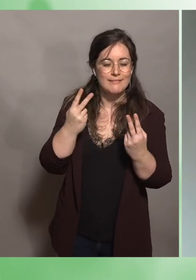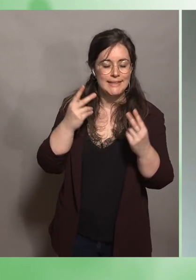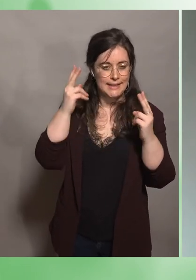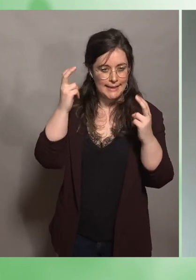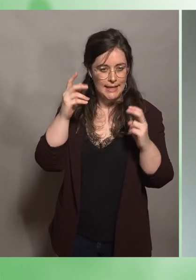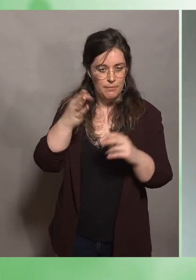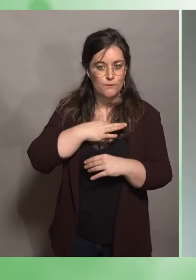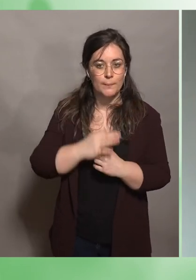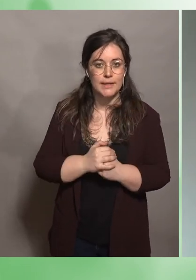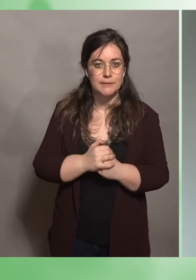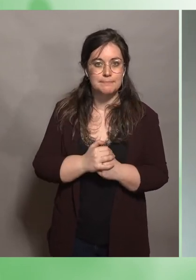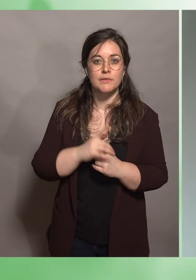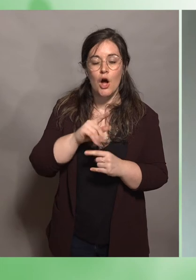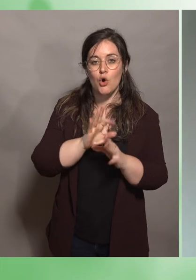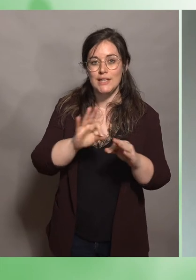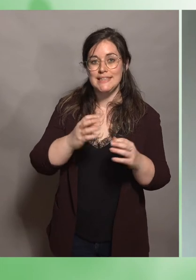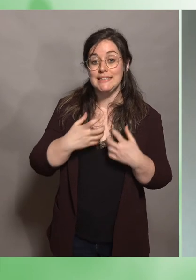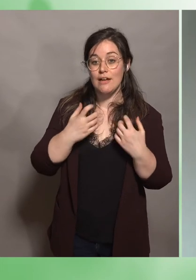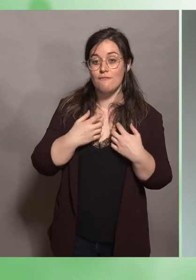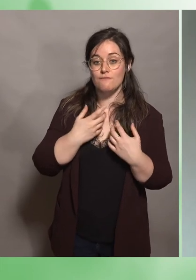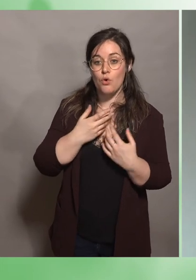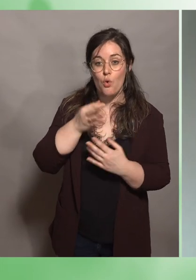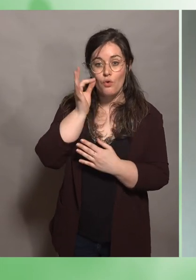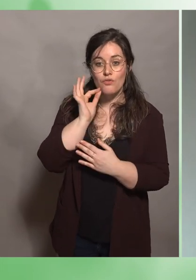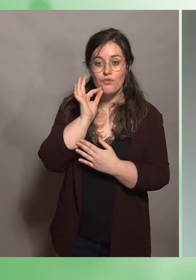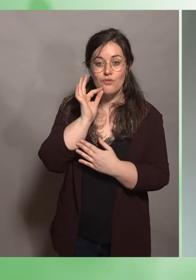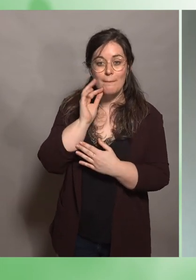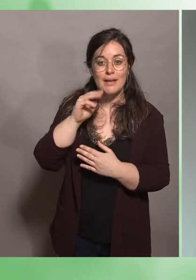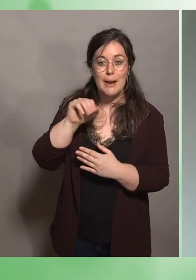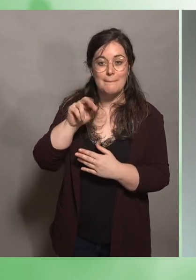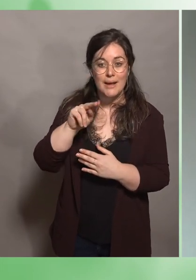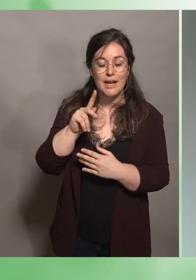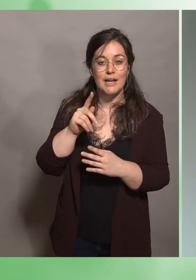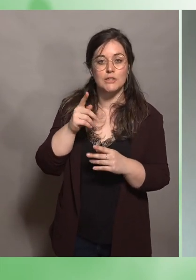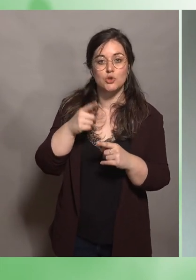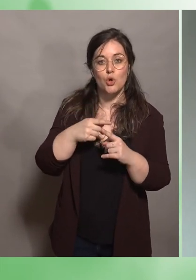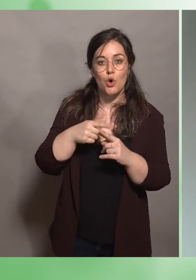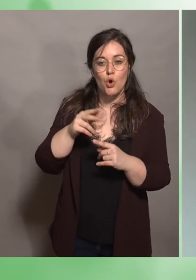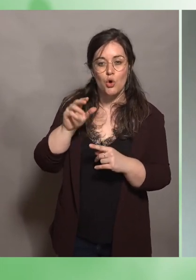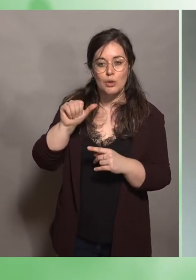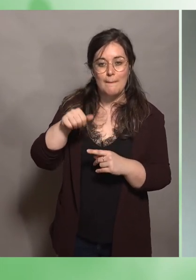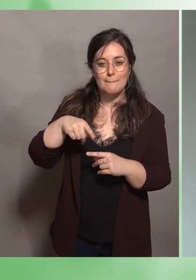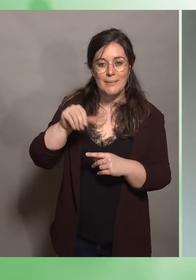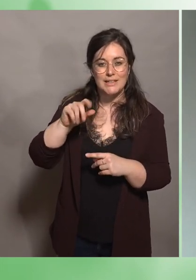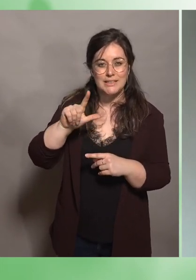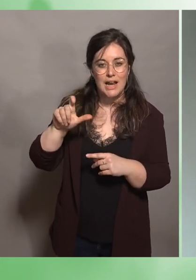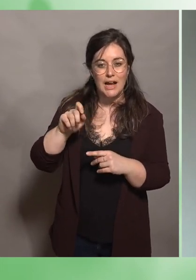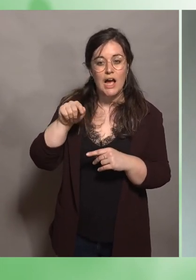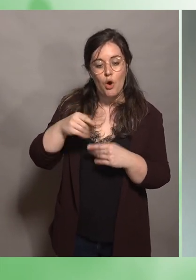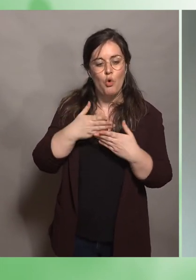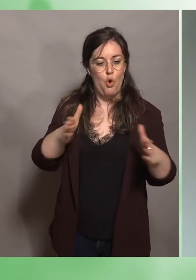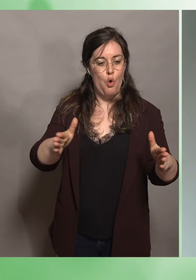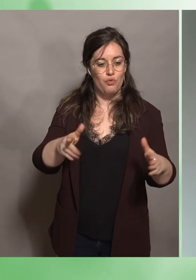dass die Familie Kasslatter und Markers hier diesem Thema auch so offen gegenüber sind, dass ich auch